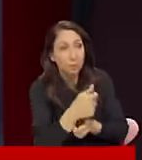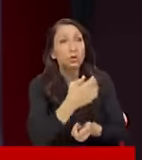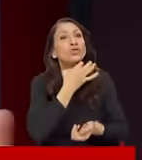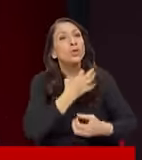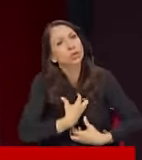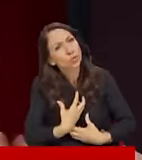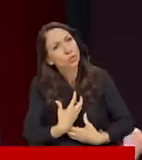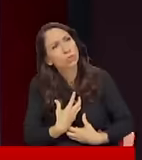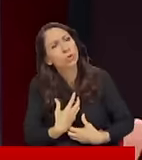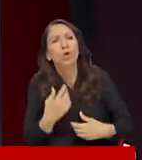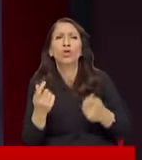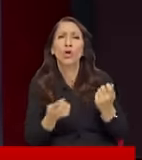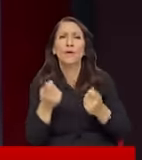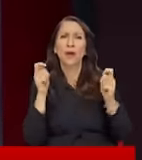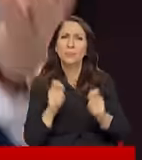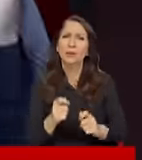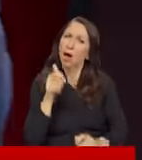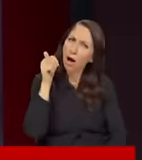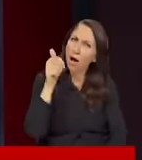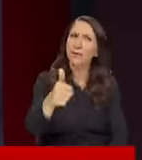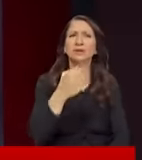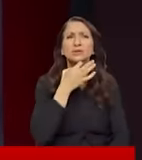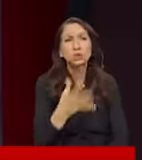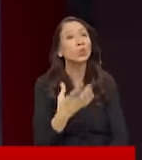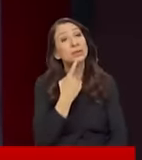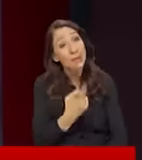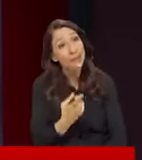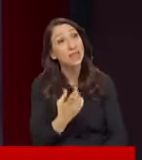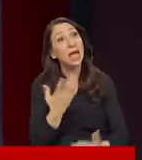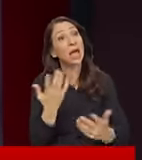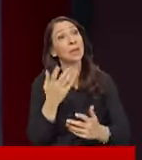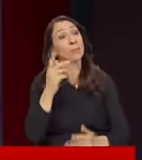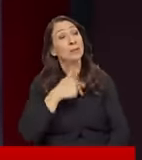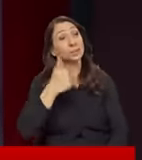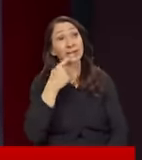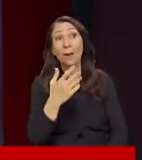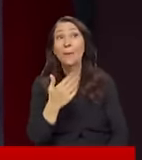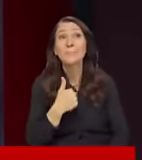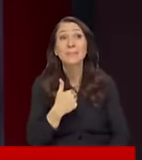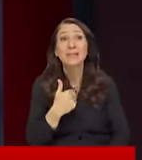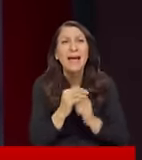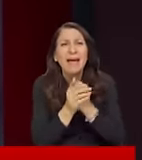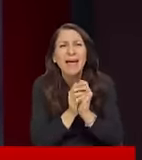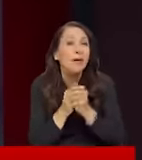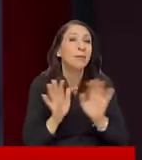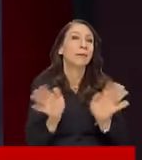teşekkür edebilirsin. Görevini yerine geldin, aferin, teşekkür ederiz. Ey yönetici diyebiliriz ama bize minnet duyma.